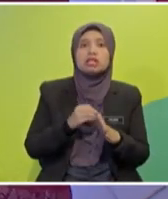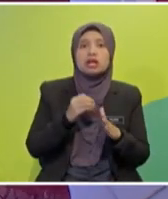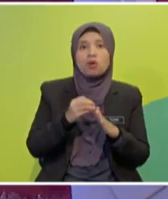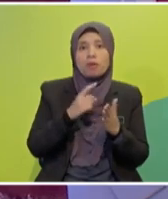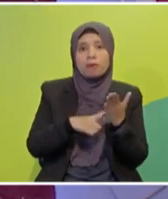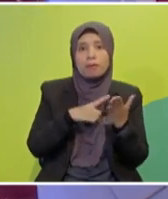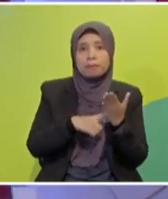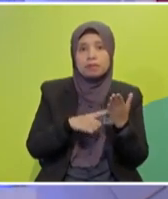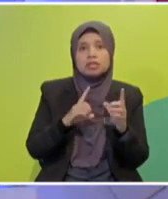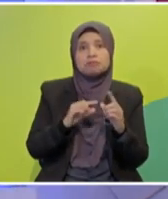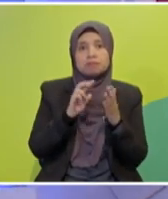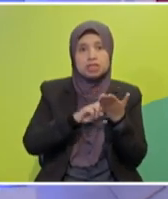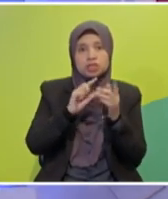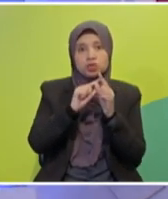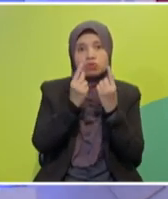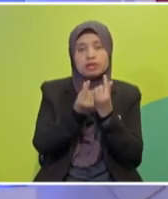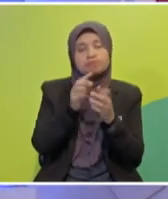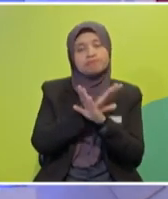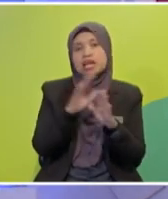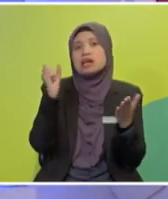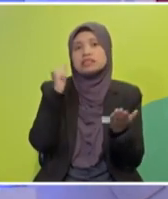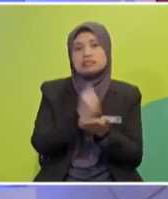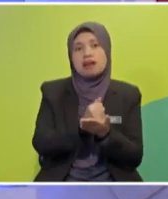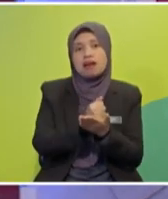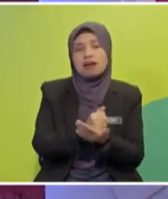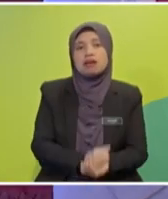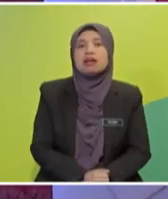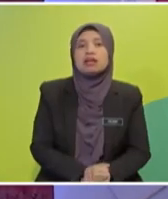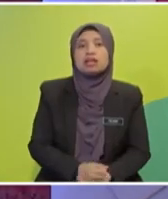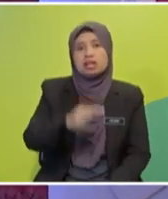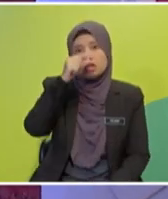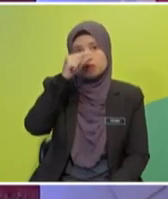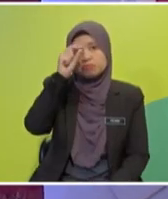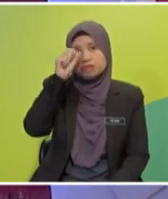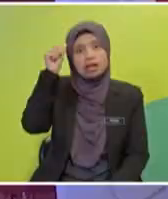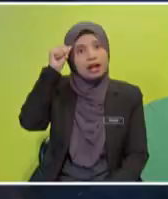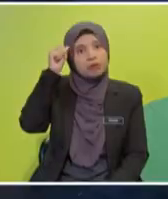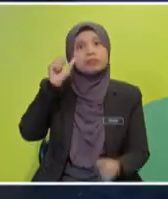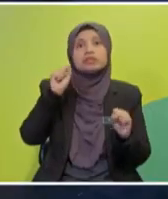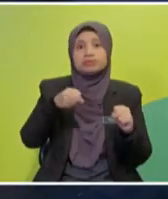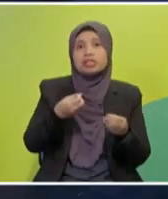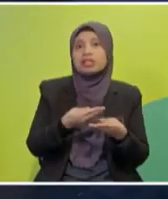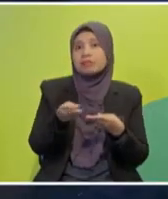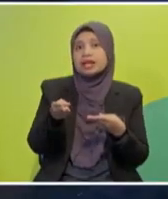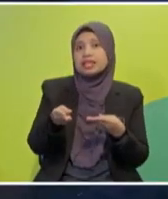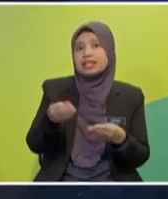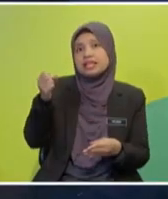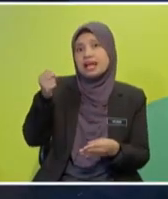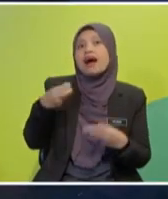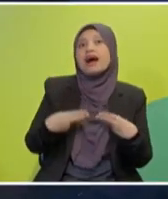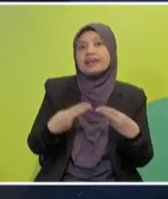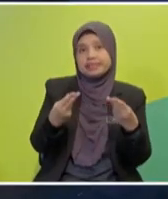Jadi syaratnya kita kena bersuci terlebih dahulu. Bagus, terima kasih. Okey, Abang Aiman boleh bagi reward untuk Syifa. Okey. Okay,